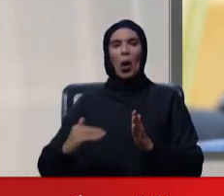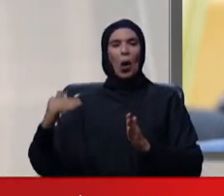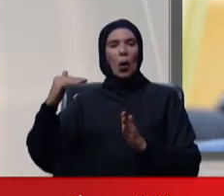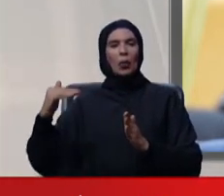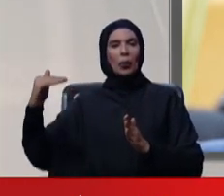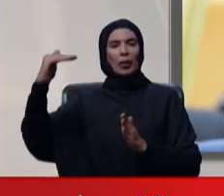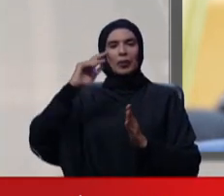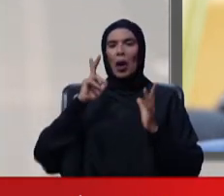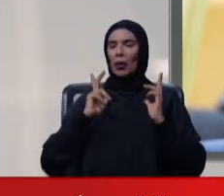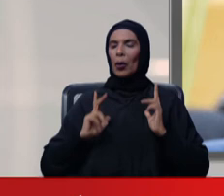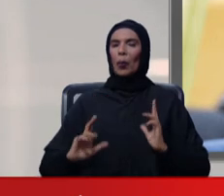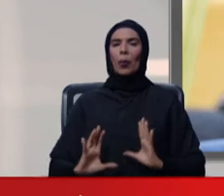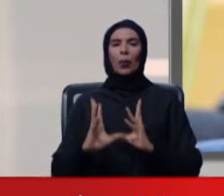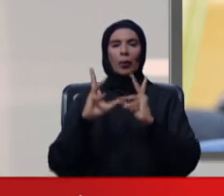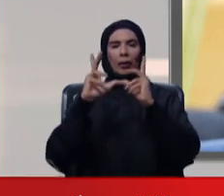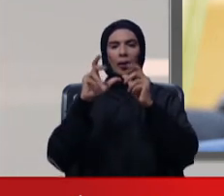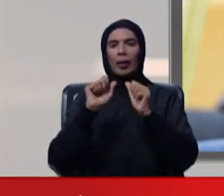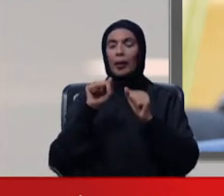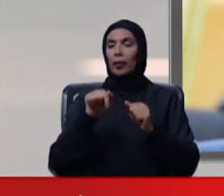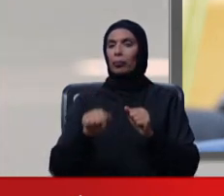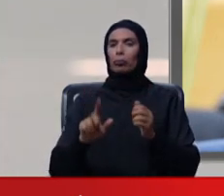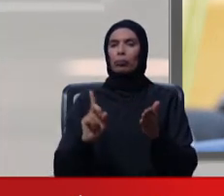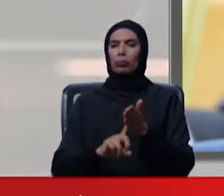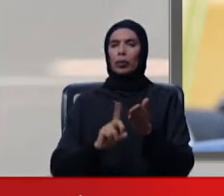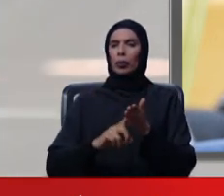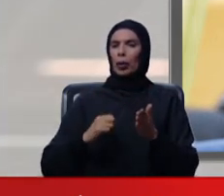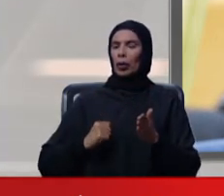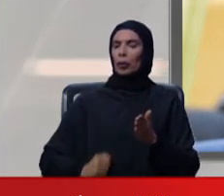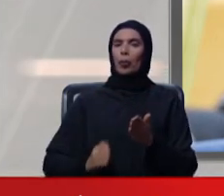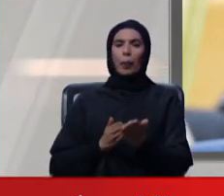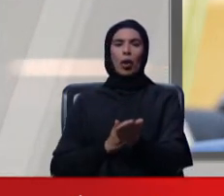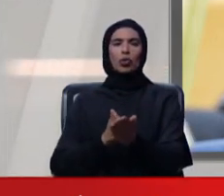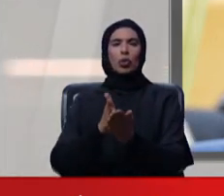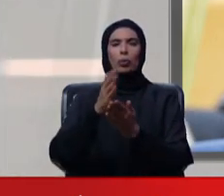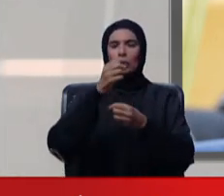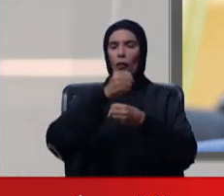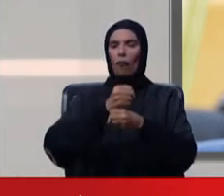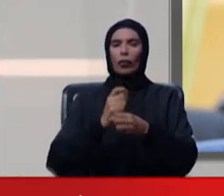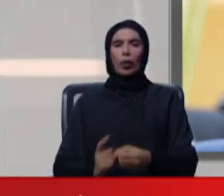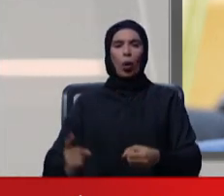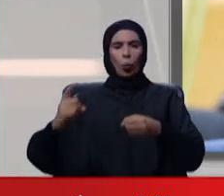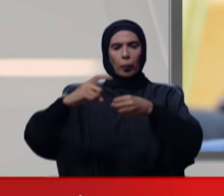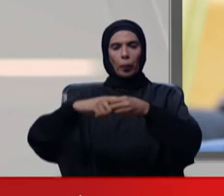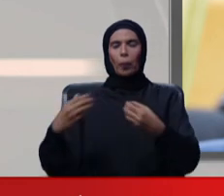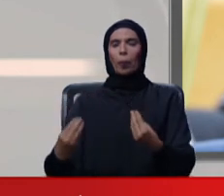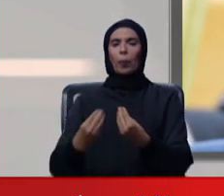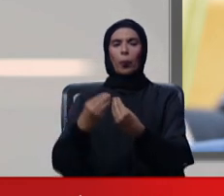الرخاء والازدهار، مشددا معاليه على التزام مملكة البحرين بنهجها الراسخ في التعاون مع